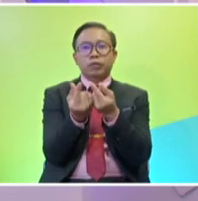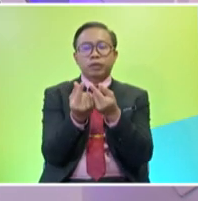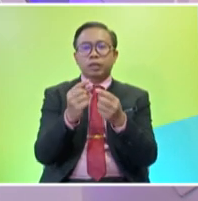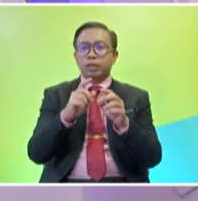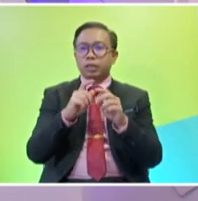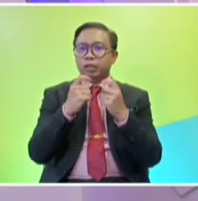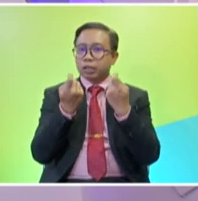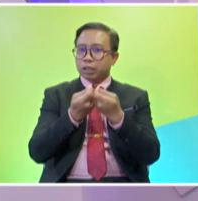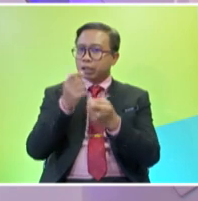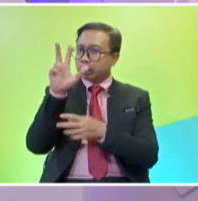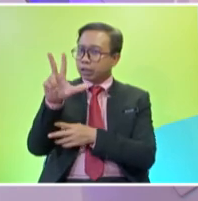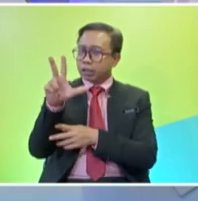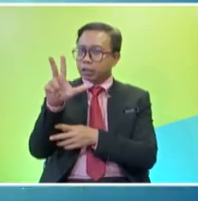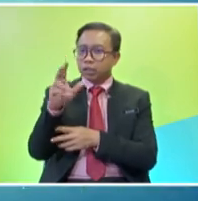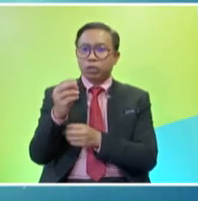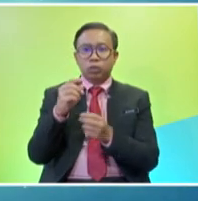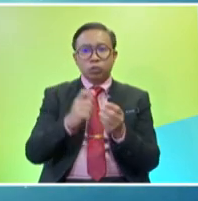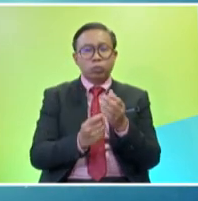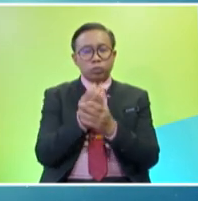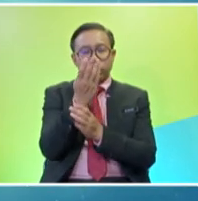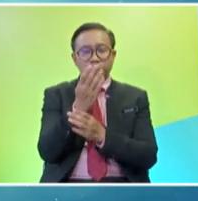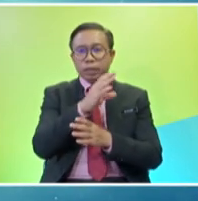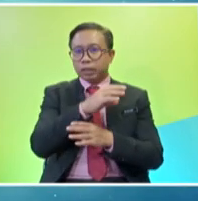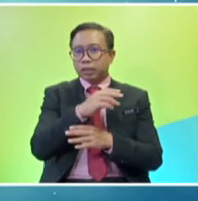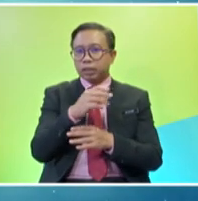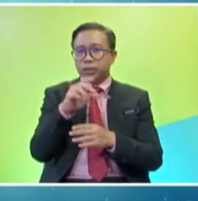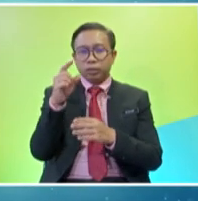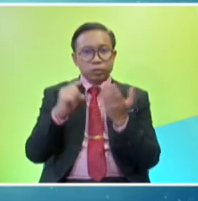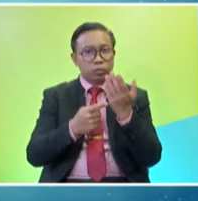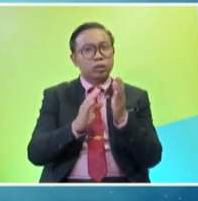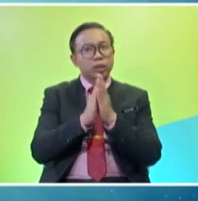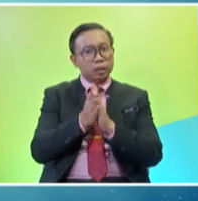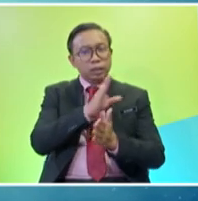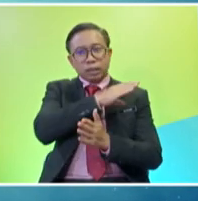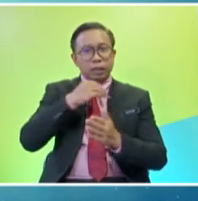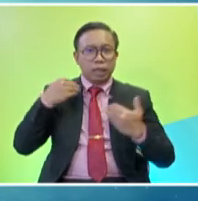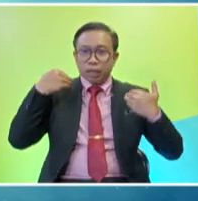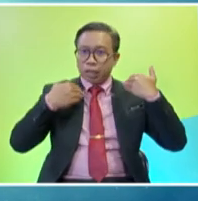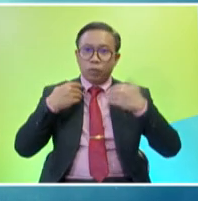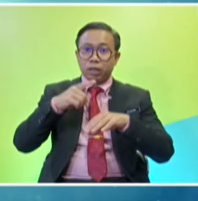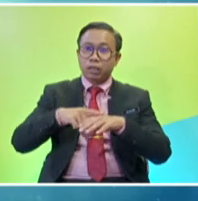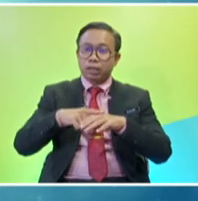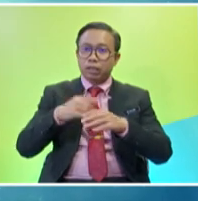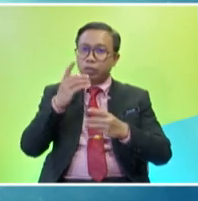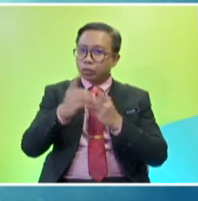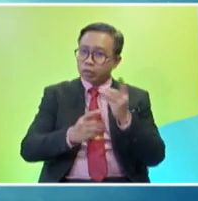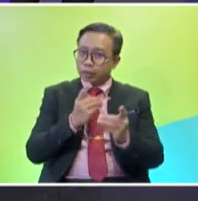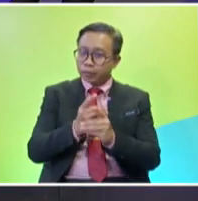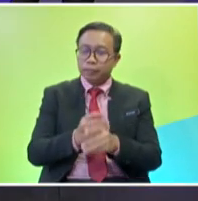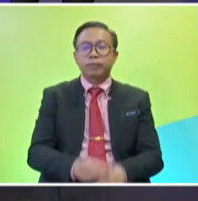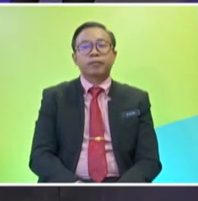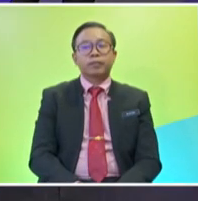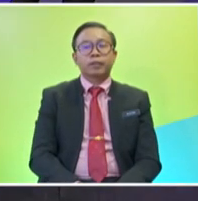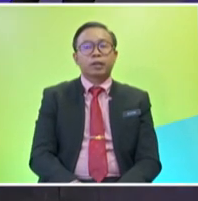bertajuk tumbuh-tumbuhan semula jadi dan kehidupan dia di dunia yang Ivan Terangkan tadi itu antara contoh